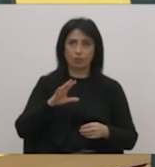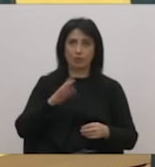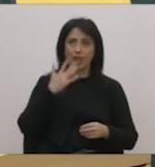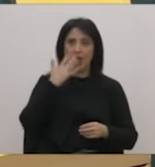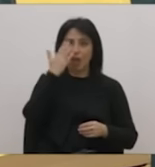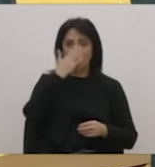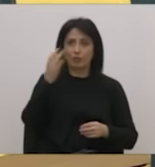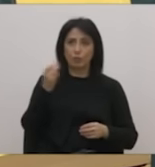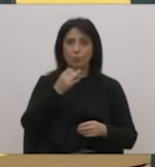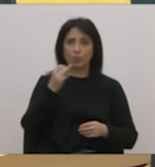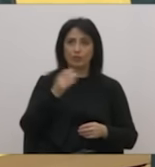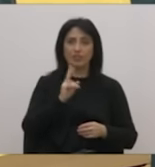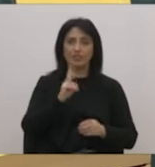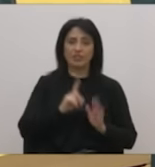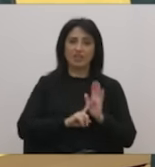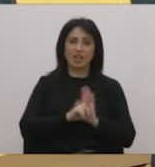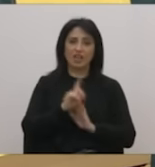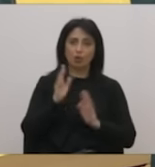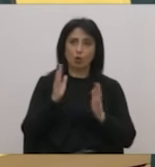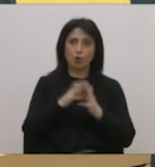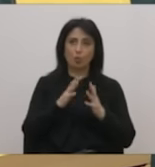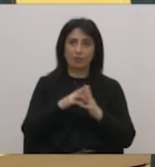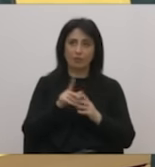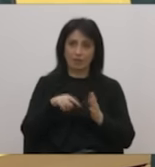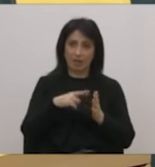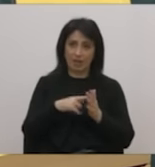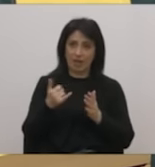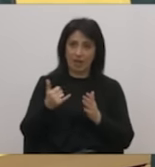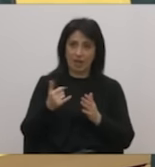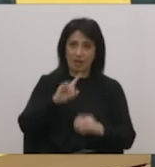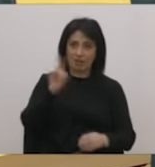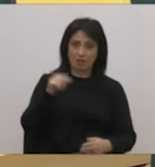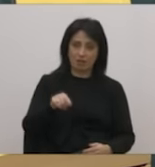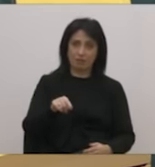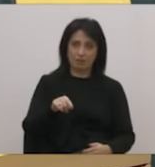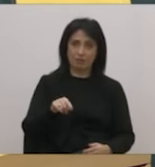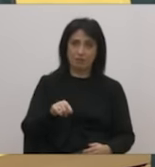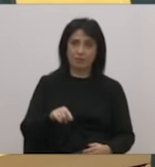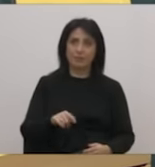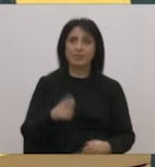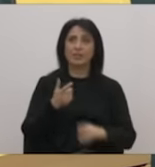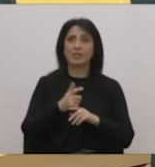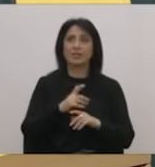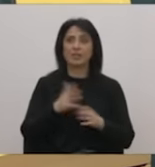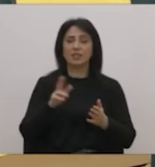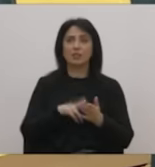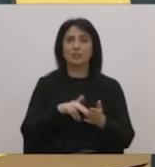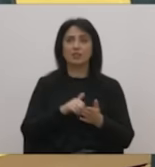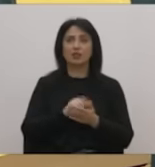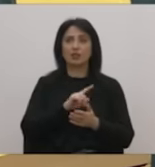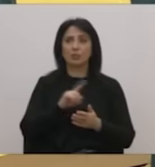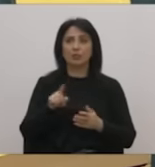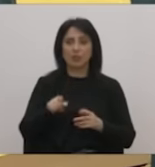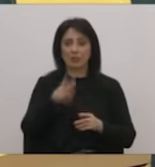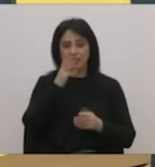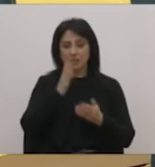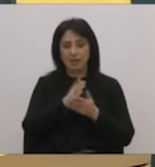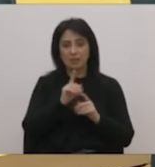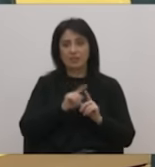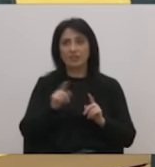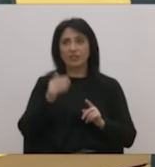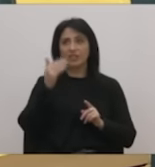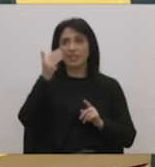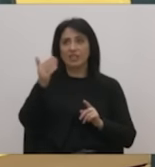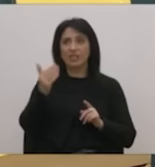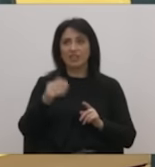ეროვნული ინტერესი და ვინ დაიწყო ომი? ეს კითხვა ახლა დასვით. Ძალიან დიდი ბოდიში, მაგრამ მთელი ამ წლების განმავლობაში